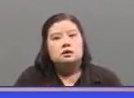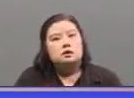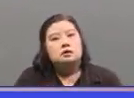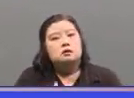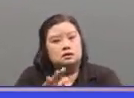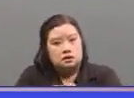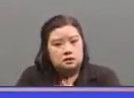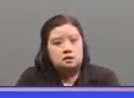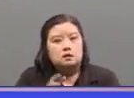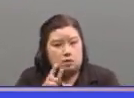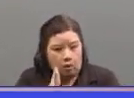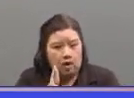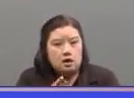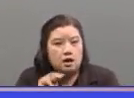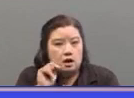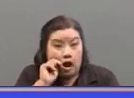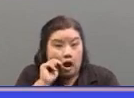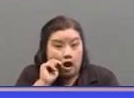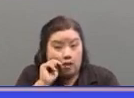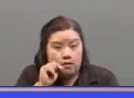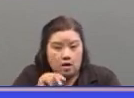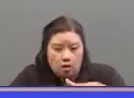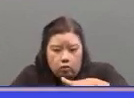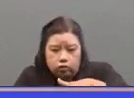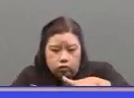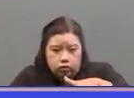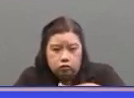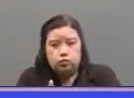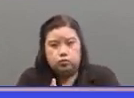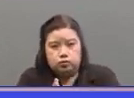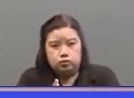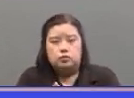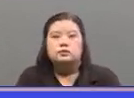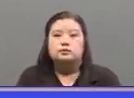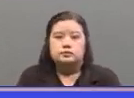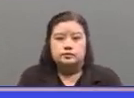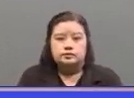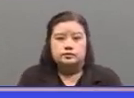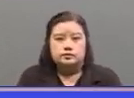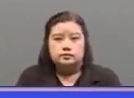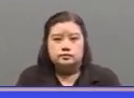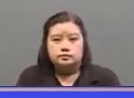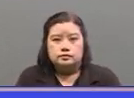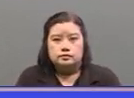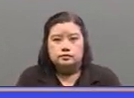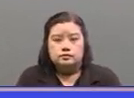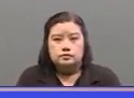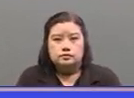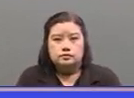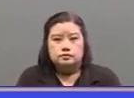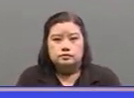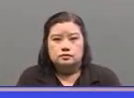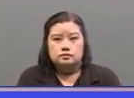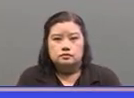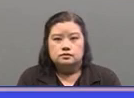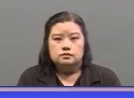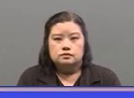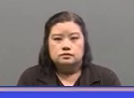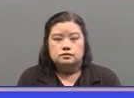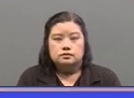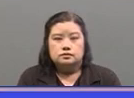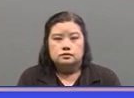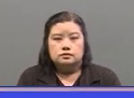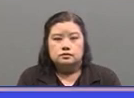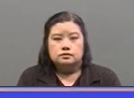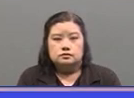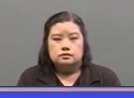ตรอยู่บนเกาะดอนกลางแม่น้ำโขงด้วยนะคะแล้วก็ครอบคลุมไปถึงพื้นที่บริเวณจุดสร้าง